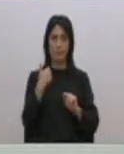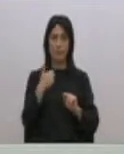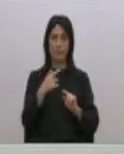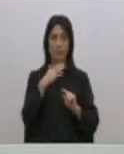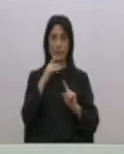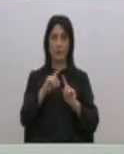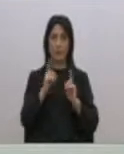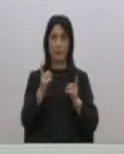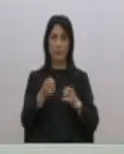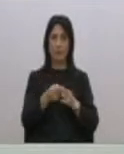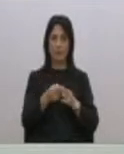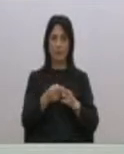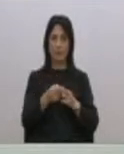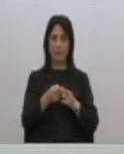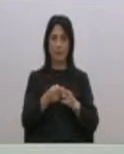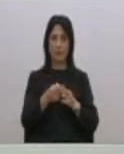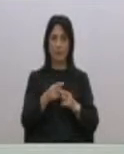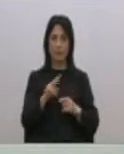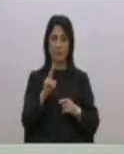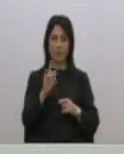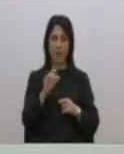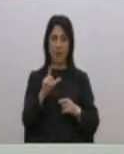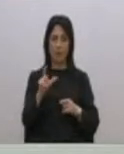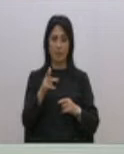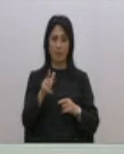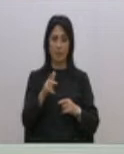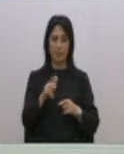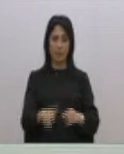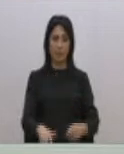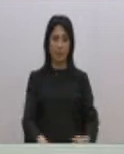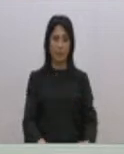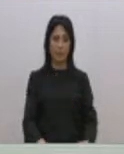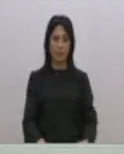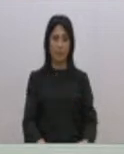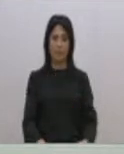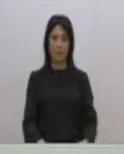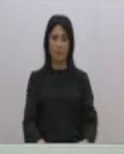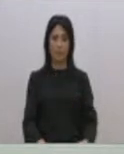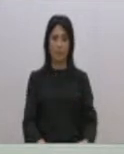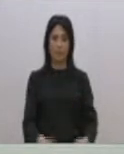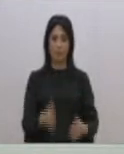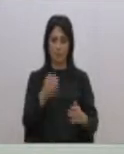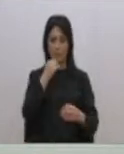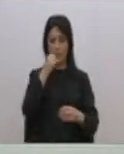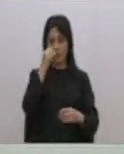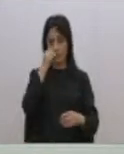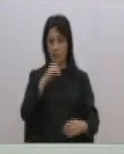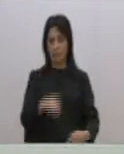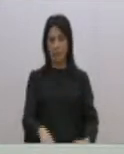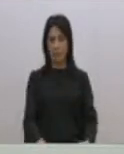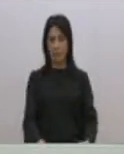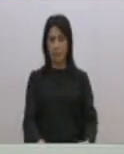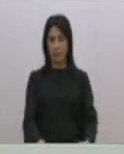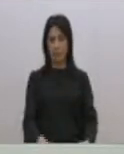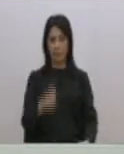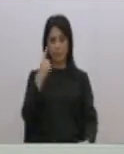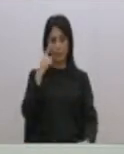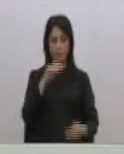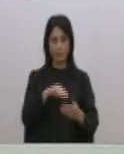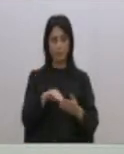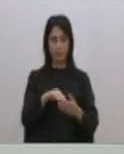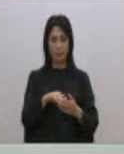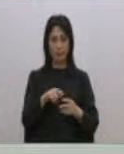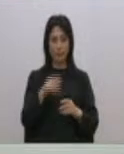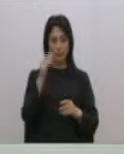urmele să vidan, atunci la duc ahati samut, o teatru. Tidima doba. Inițiatorul